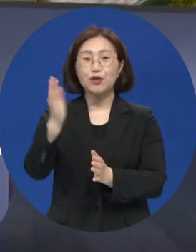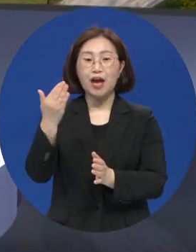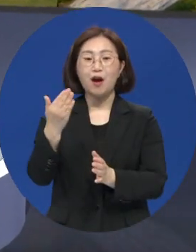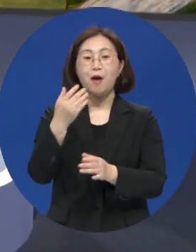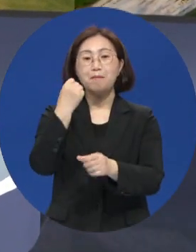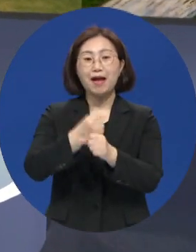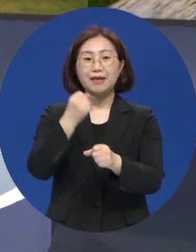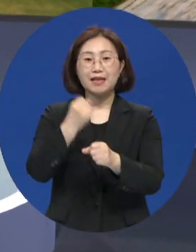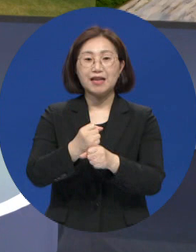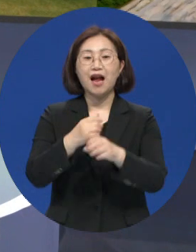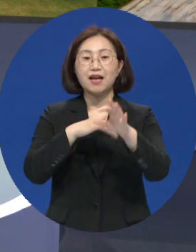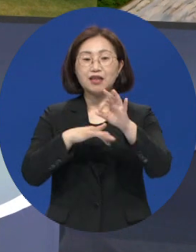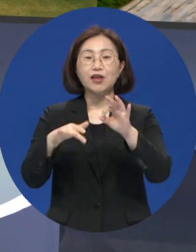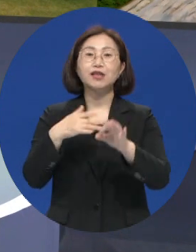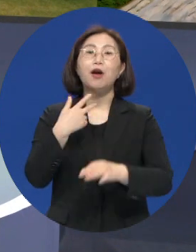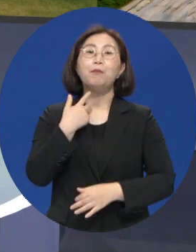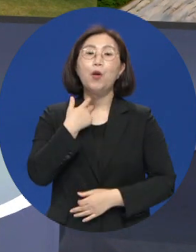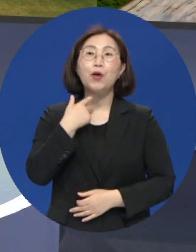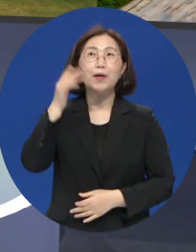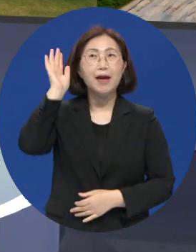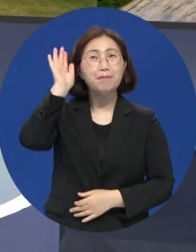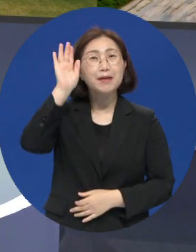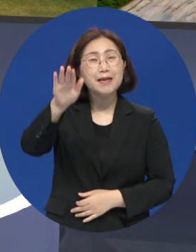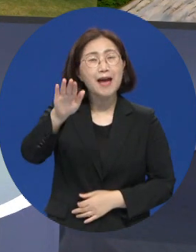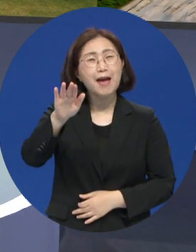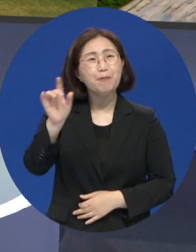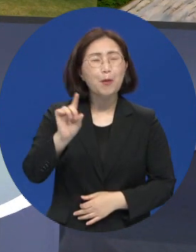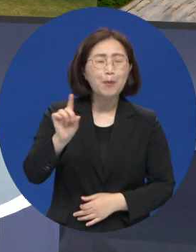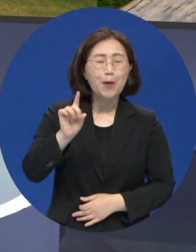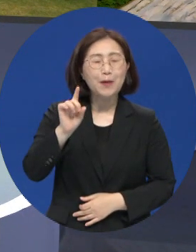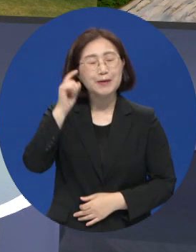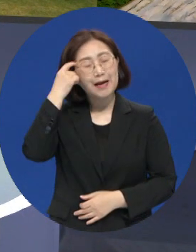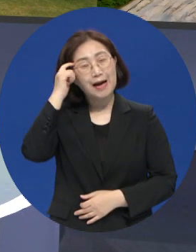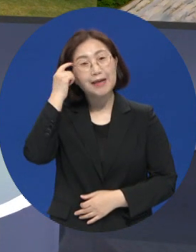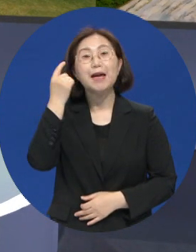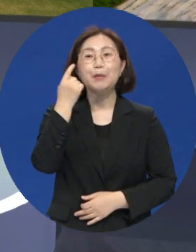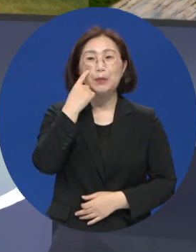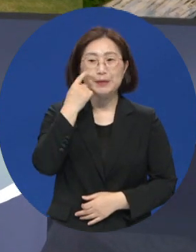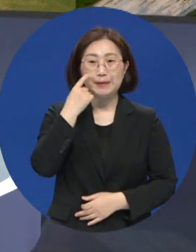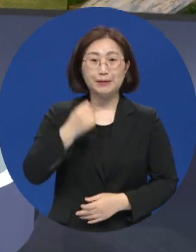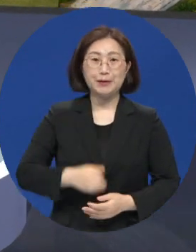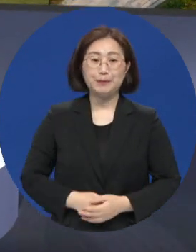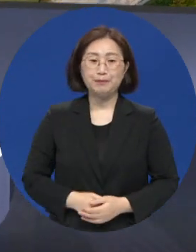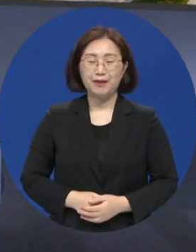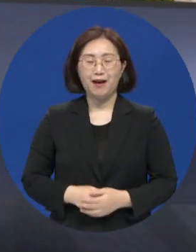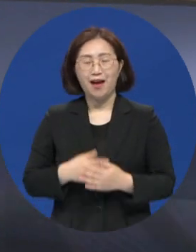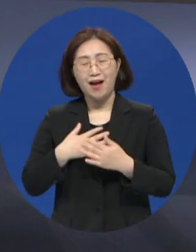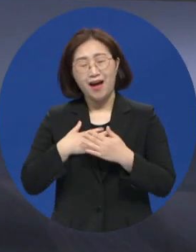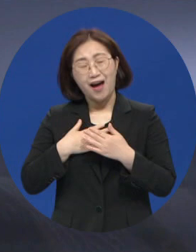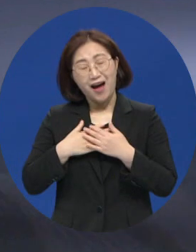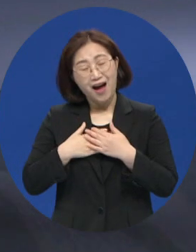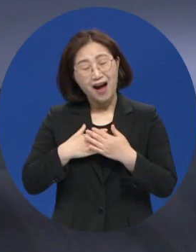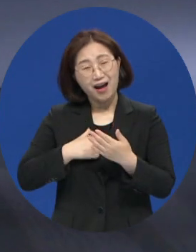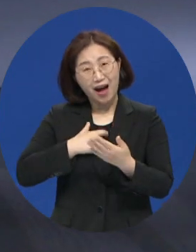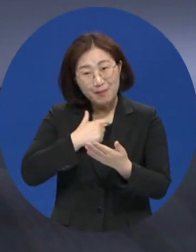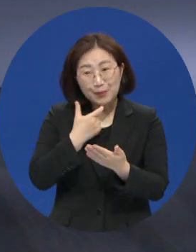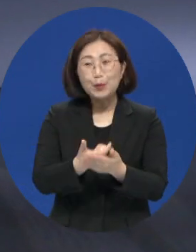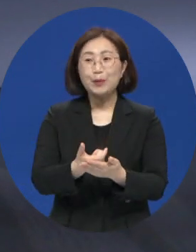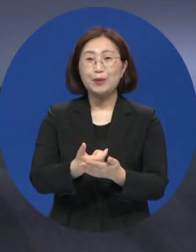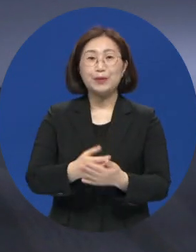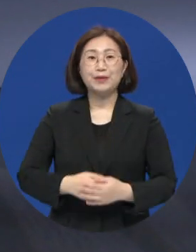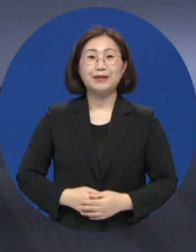서천 보령 에 미래를 상상의 보십시오 가슴이 벅차 오르지 않습니까